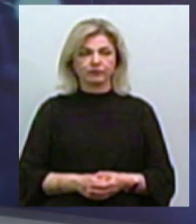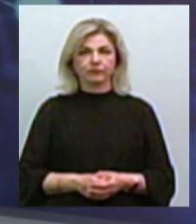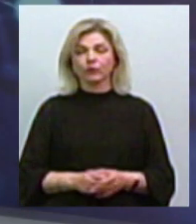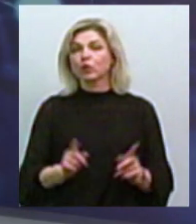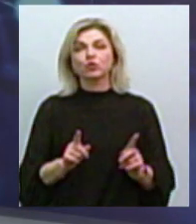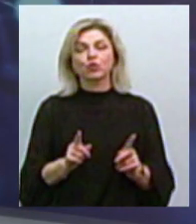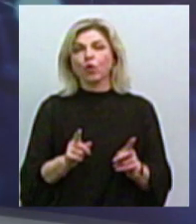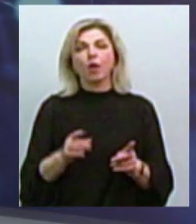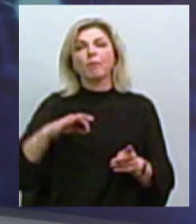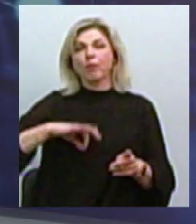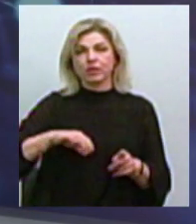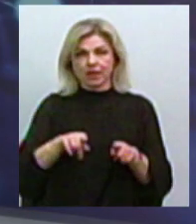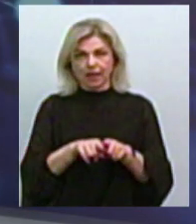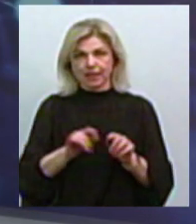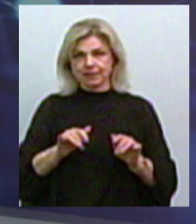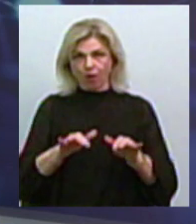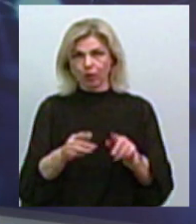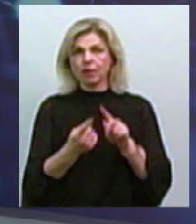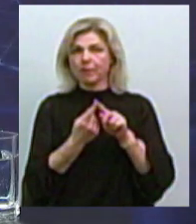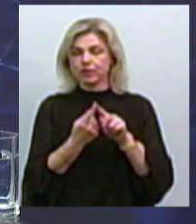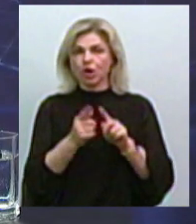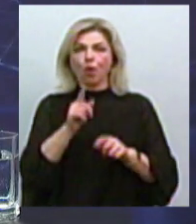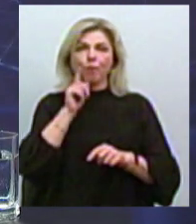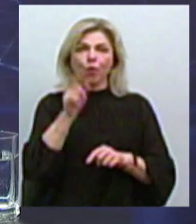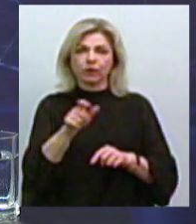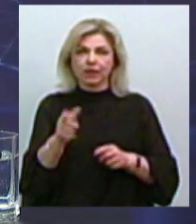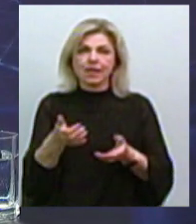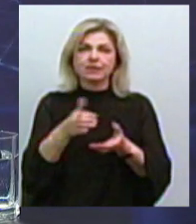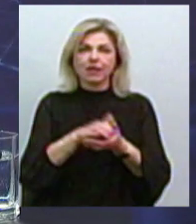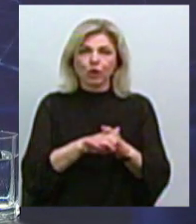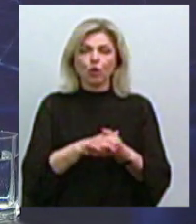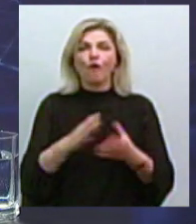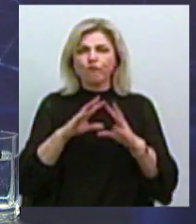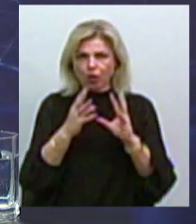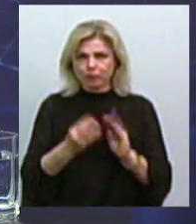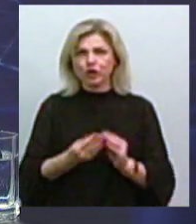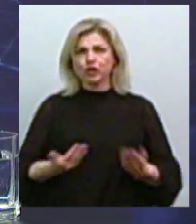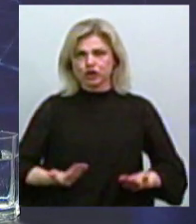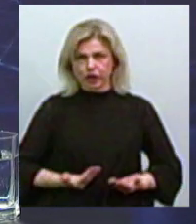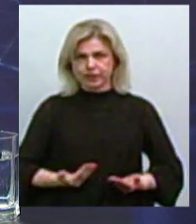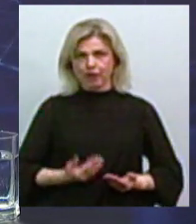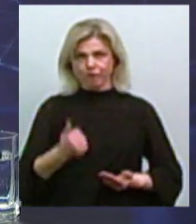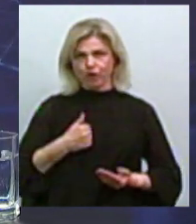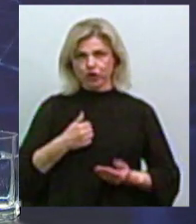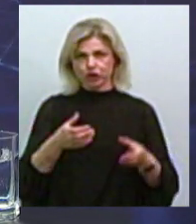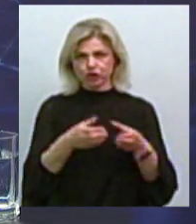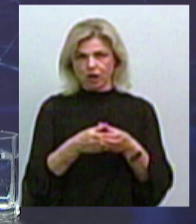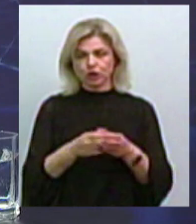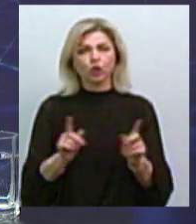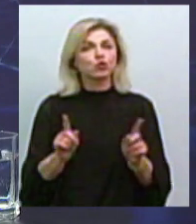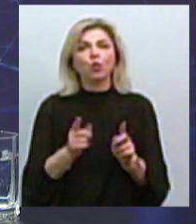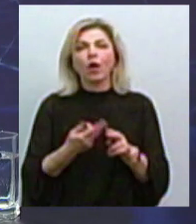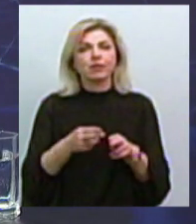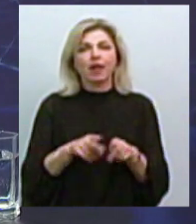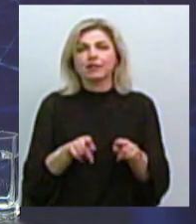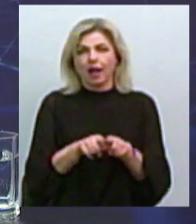що дають такі заходи? По-перше, молодь знайомиться взагалі з життєдіяльністю військової частини. Що це за організм такий?